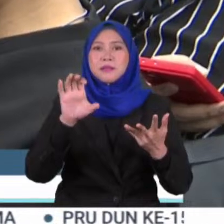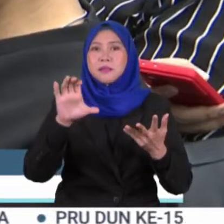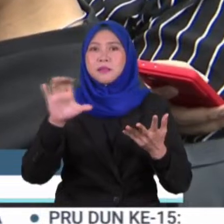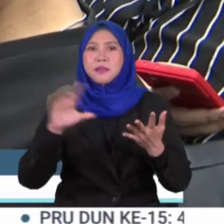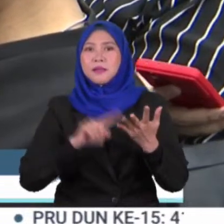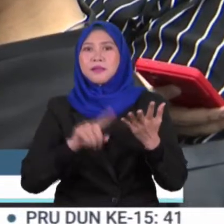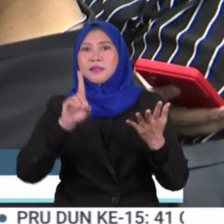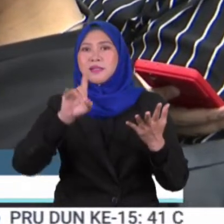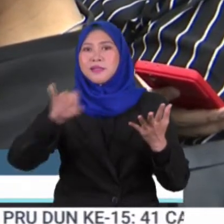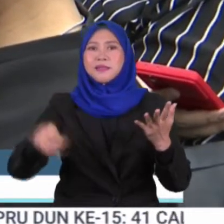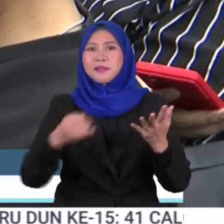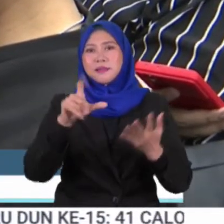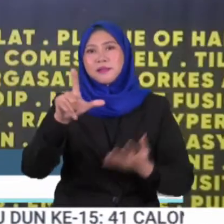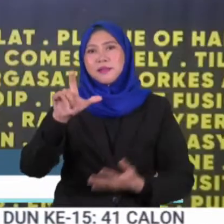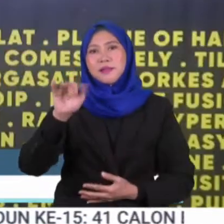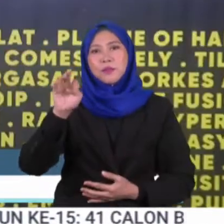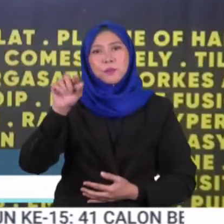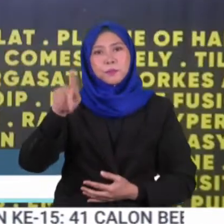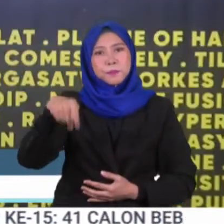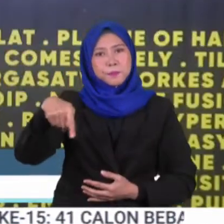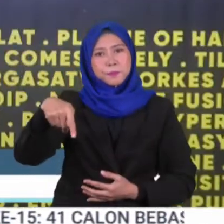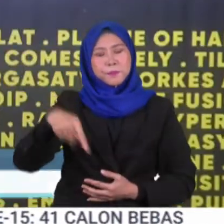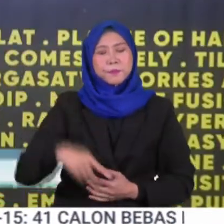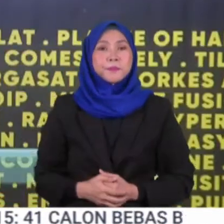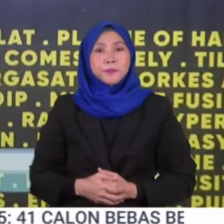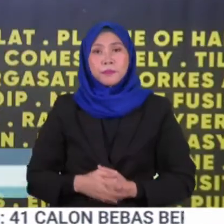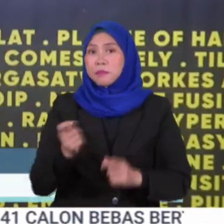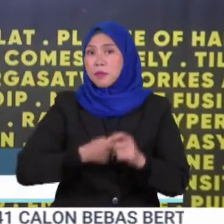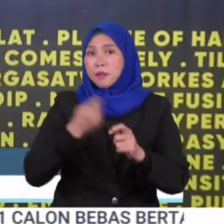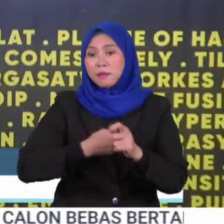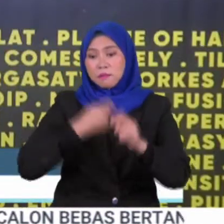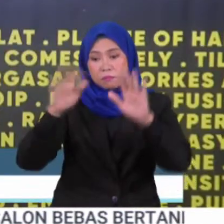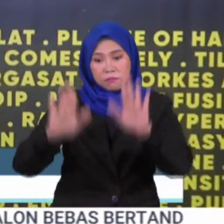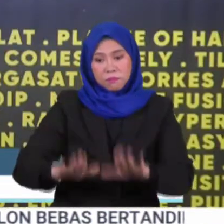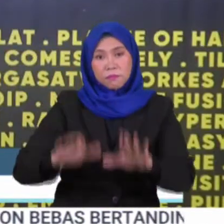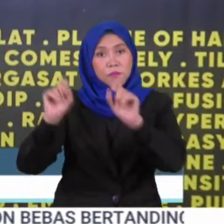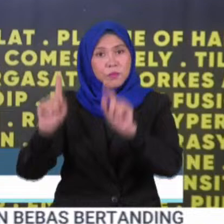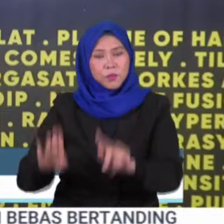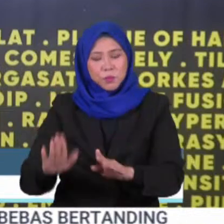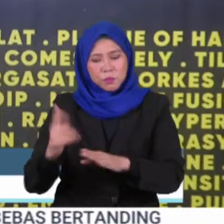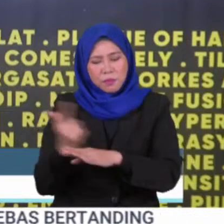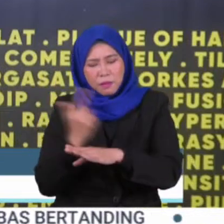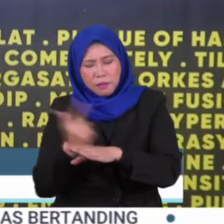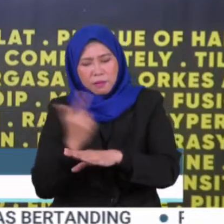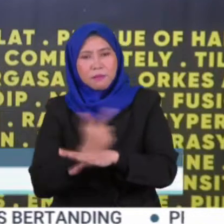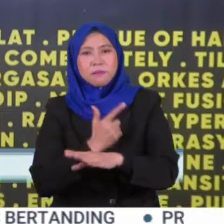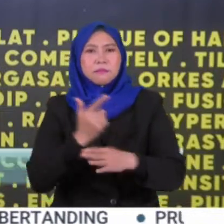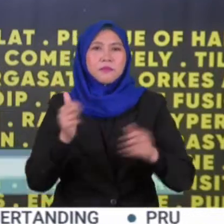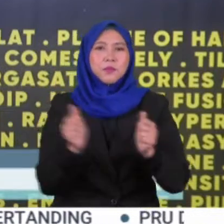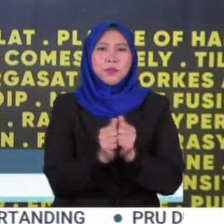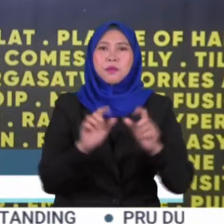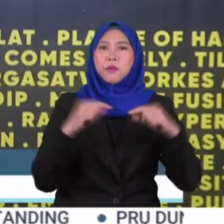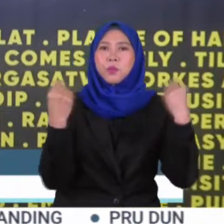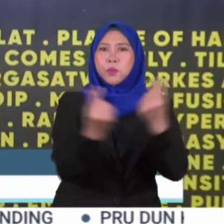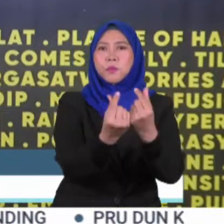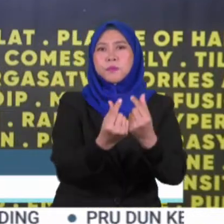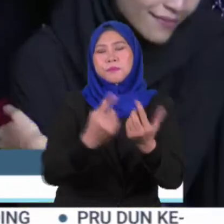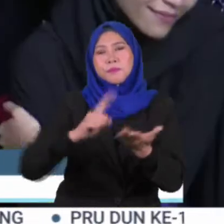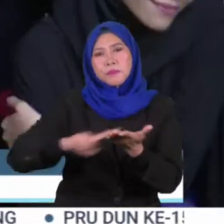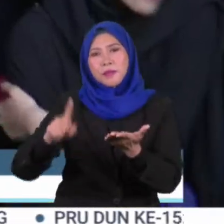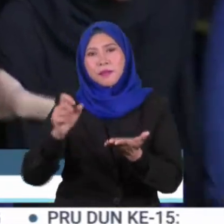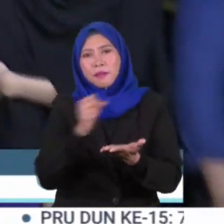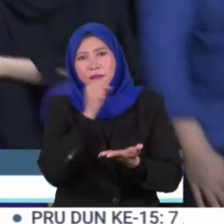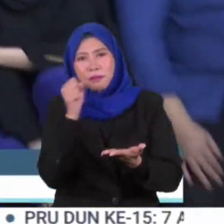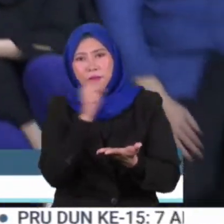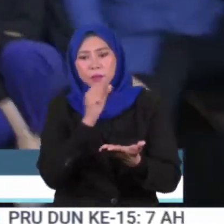dan DJ Linko. So, biasanya setiap minggu memang kita akan practice dengan band. Kita akan check line up kita apa semua